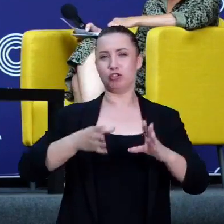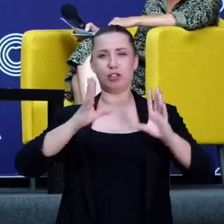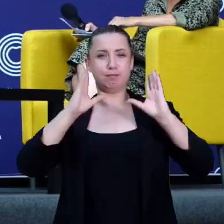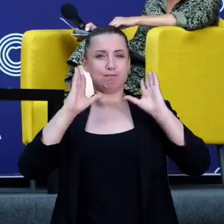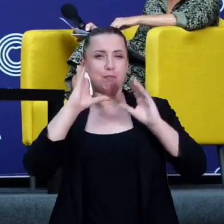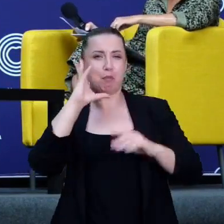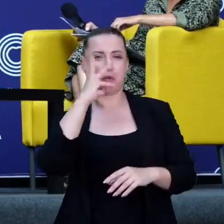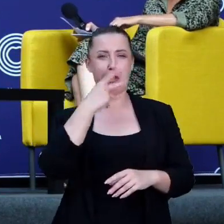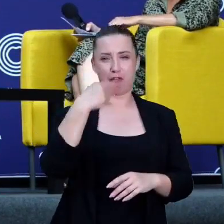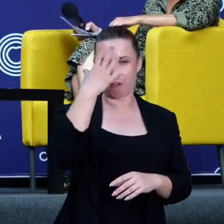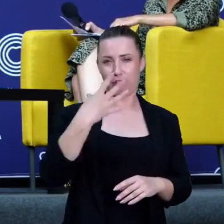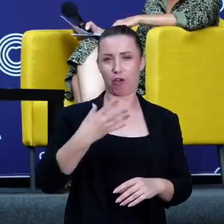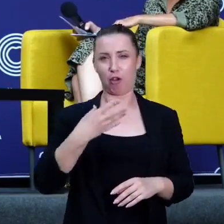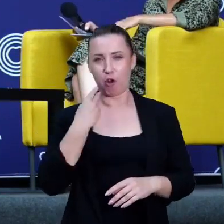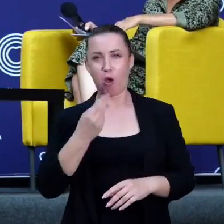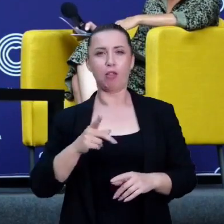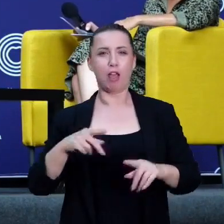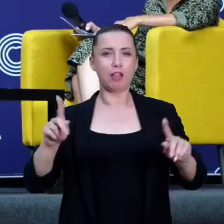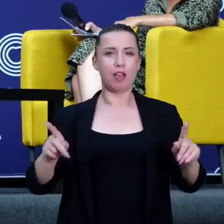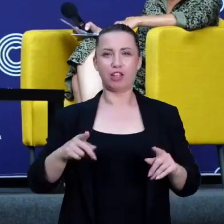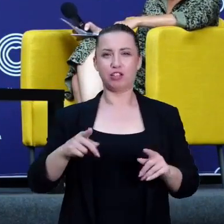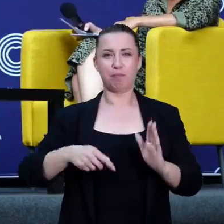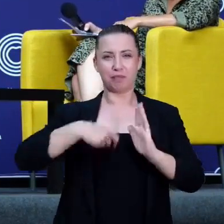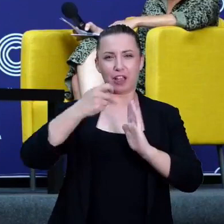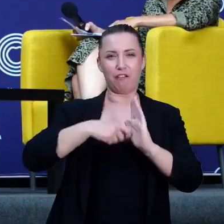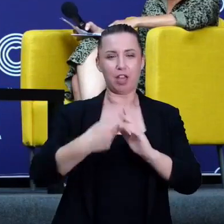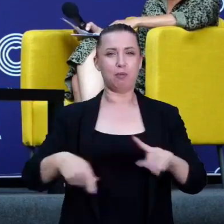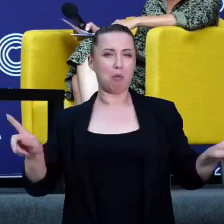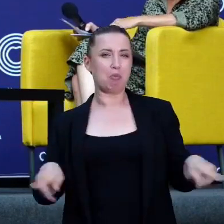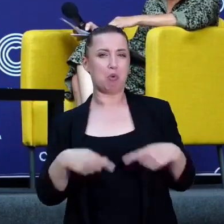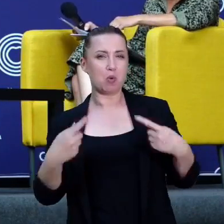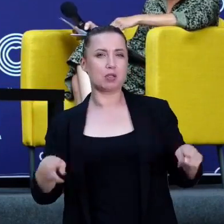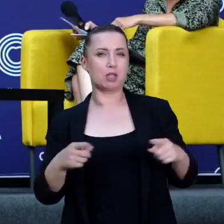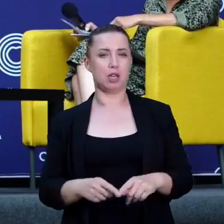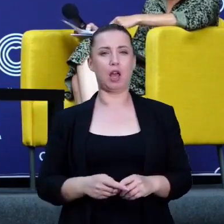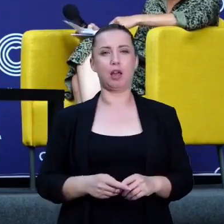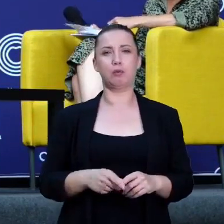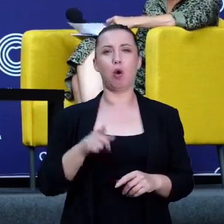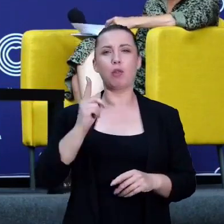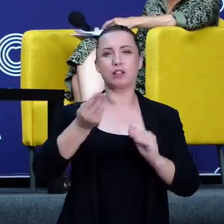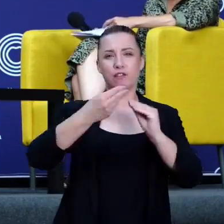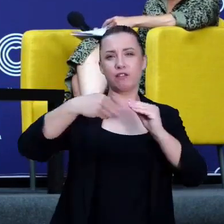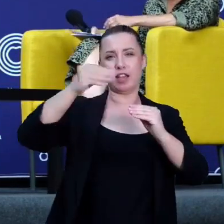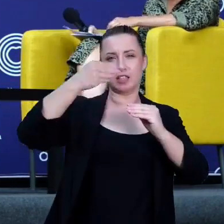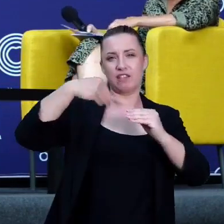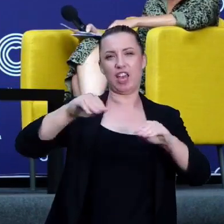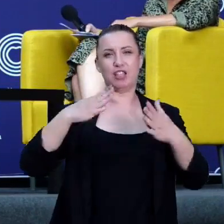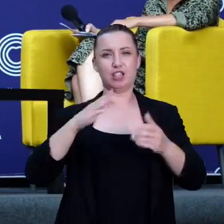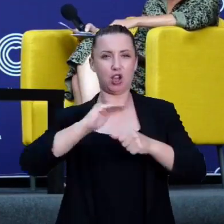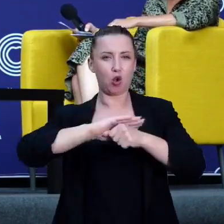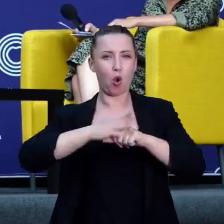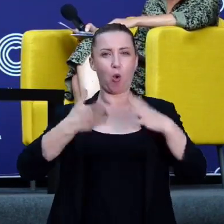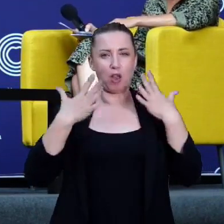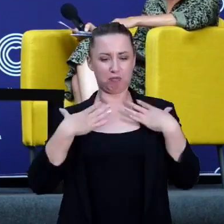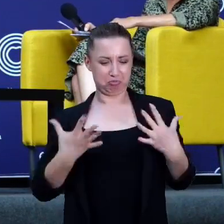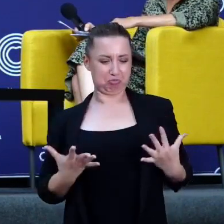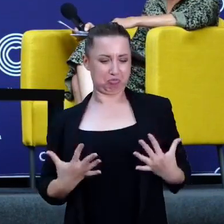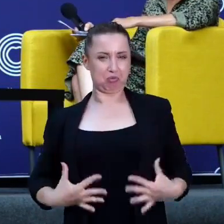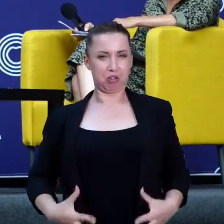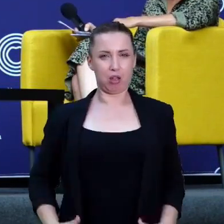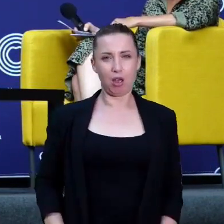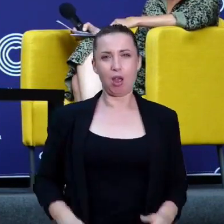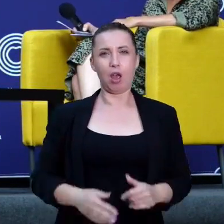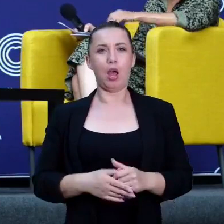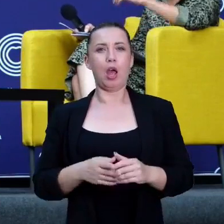jest cały czas podkreślany. Jak wiemy, te teledyski, które w tej chwili się ukazują, są coraz bardziej roznegliżowane, coraz bardziej